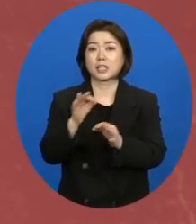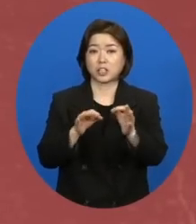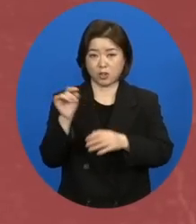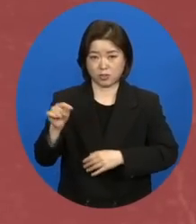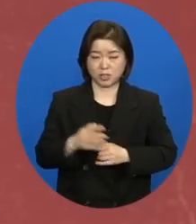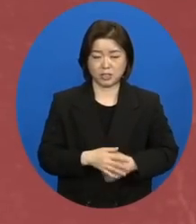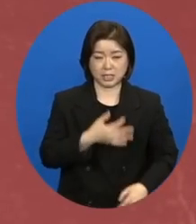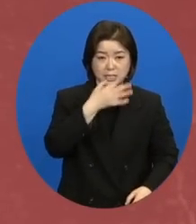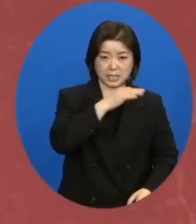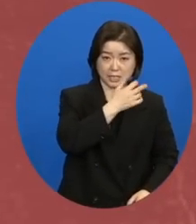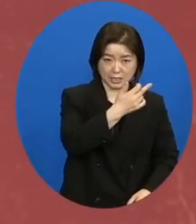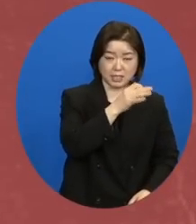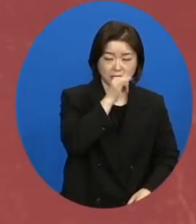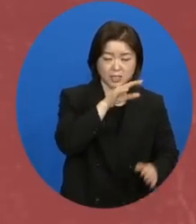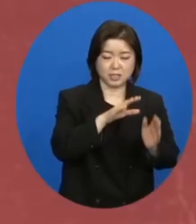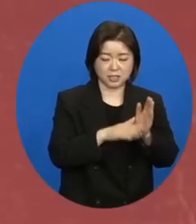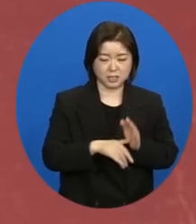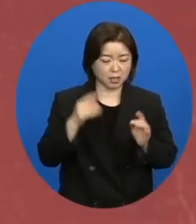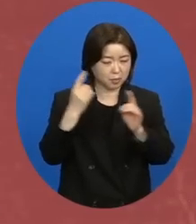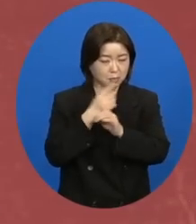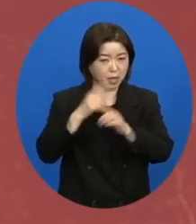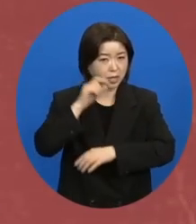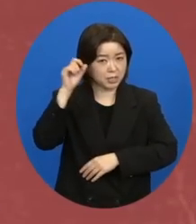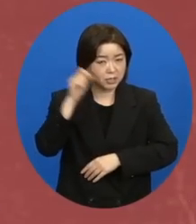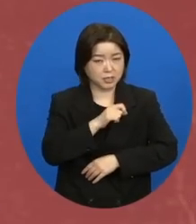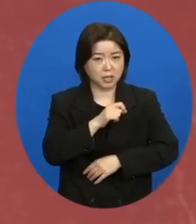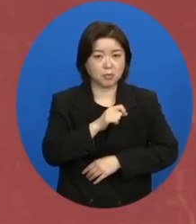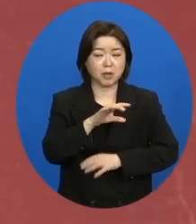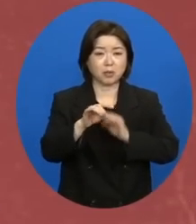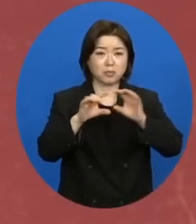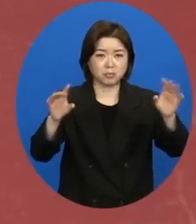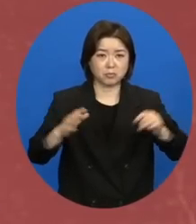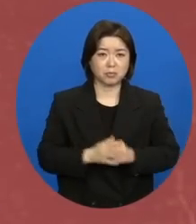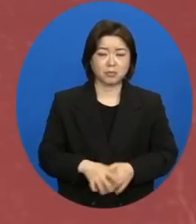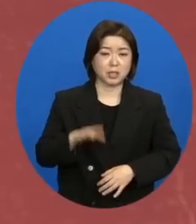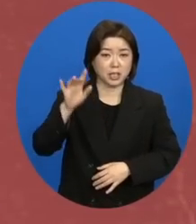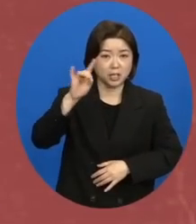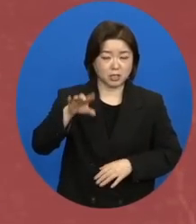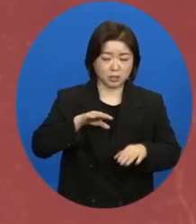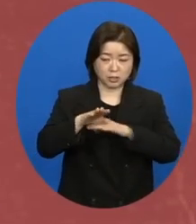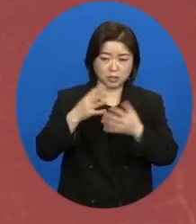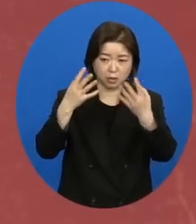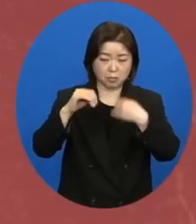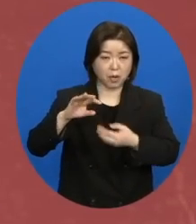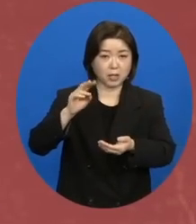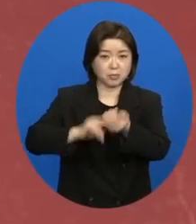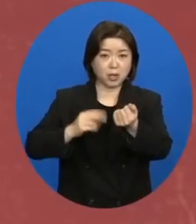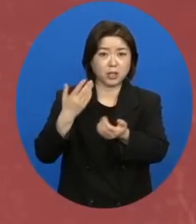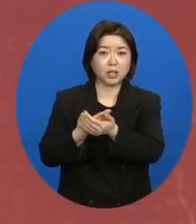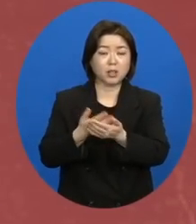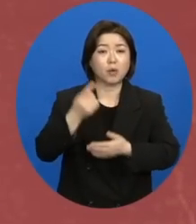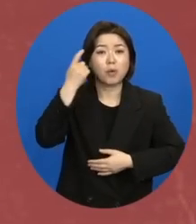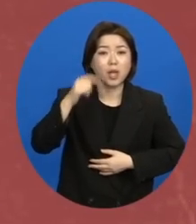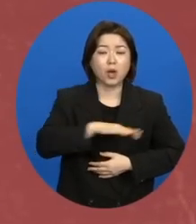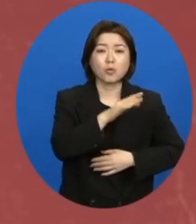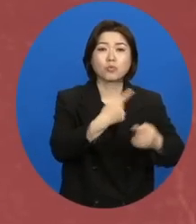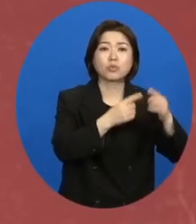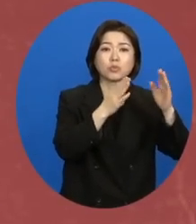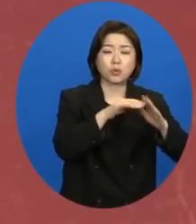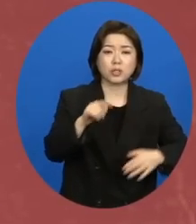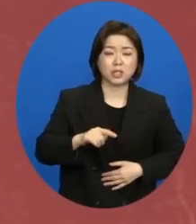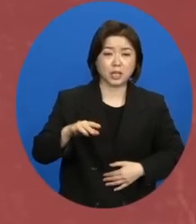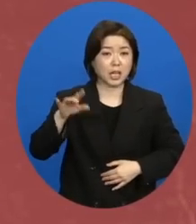익산에서 있을 때 매일 새벽마다 기도했죠. 하나님, 현대자동차 많이 팔리게 해달라고. 왜? 우리 교인들이 현대자동차